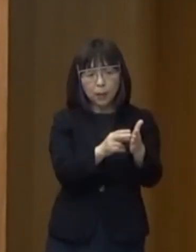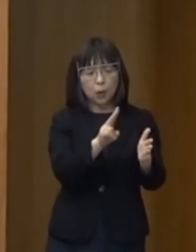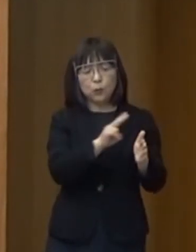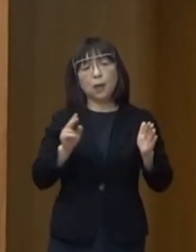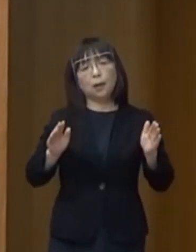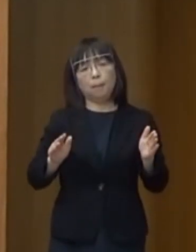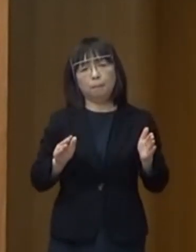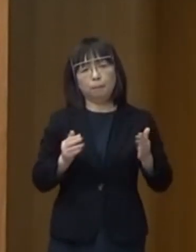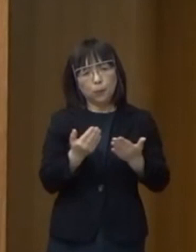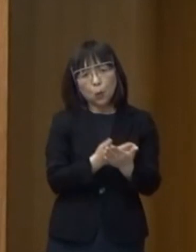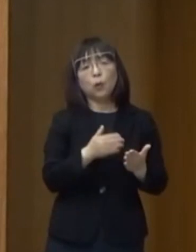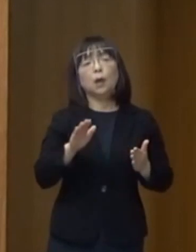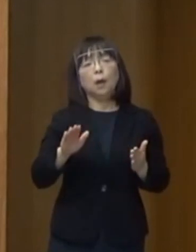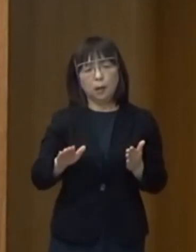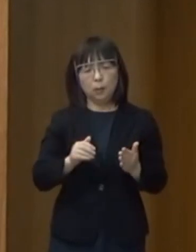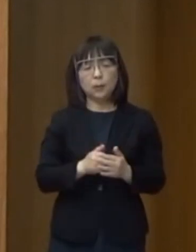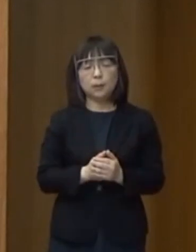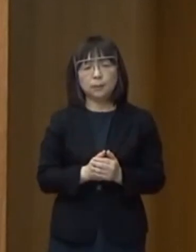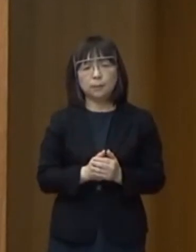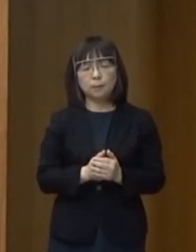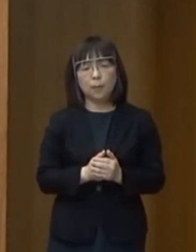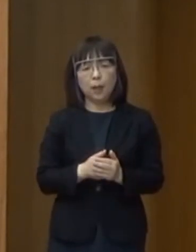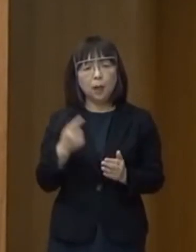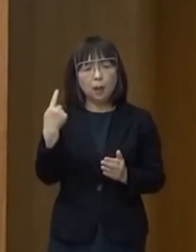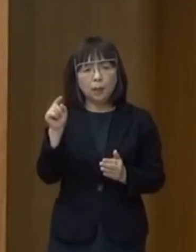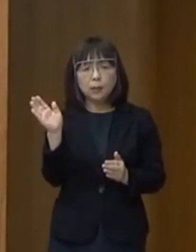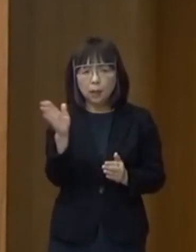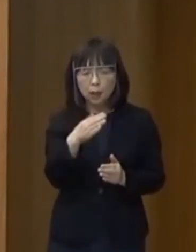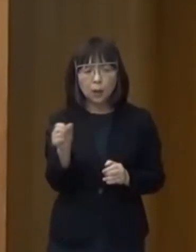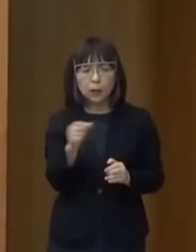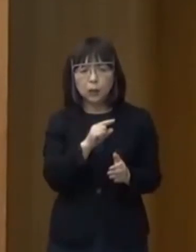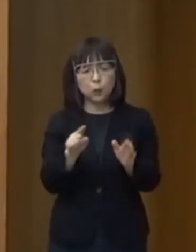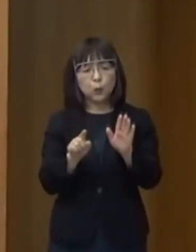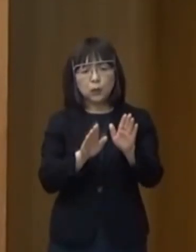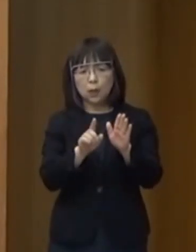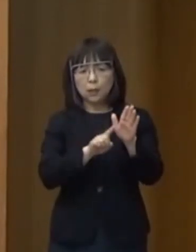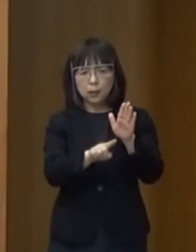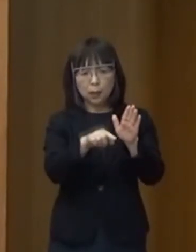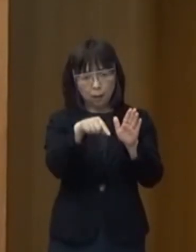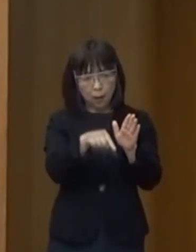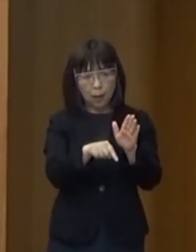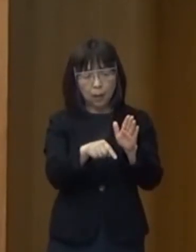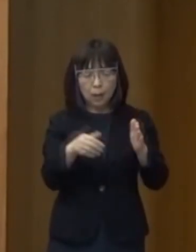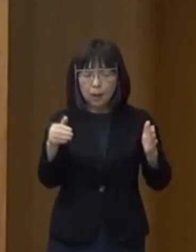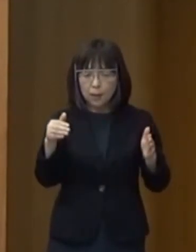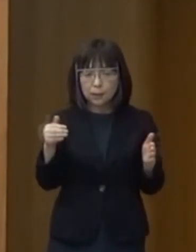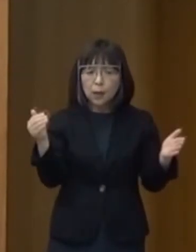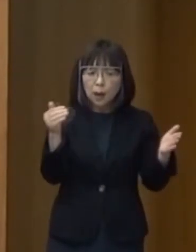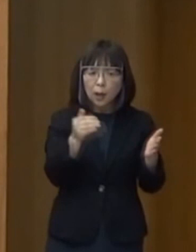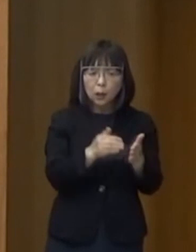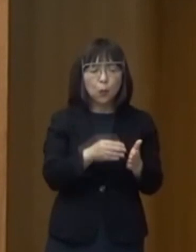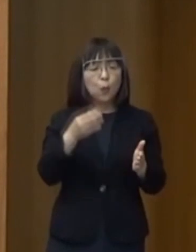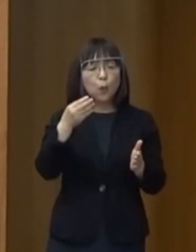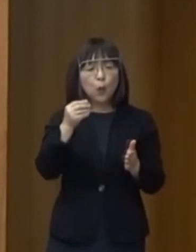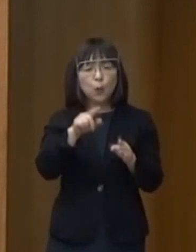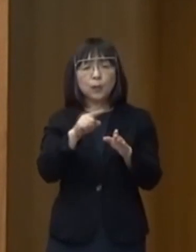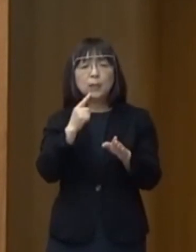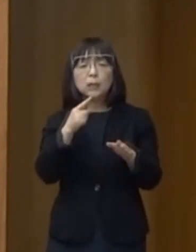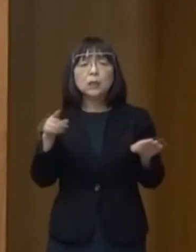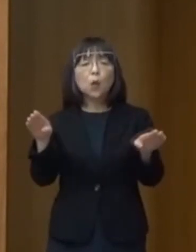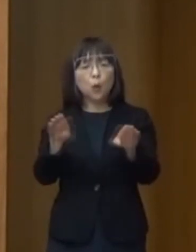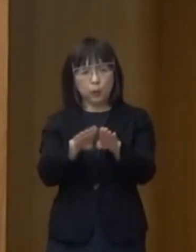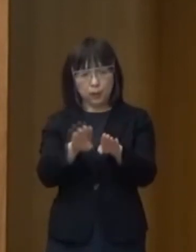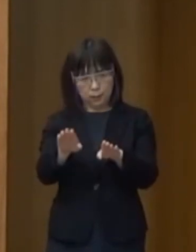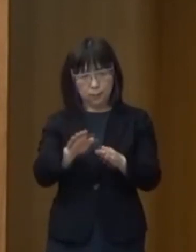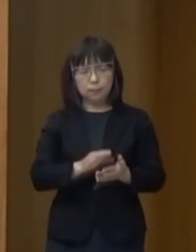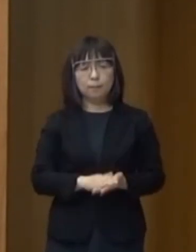間まだございます。特に明日からは緊急事態宣言下での最後の週末を迎えるわ